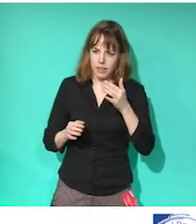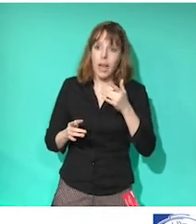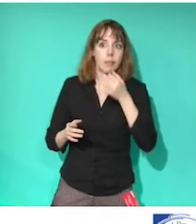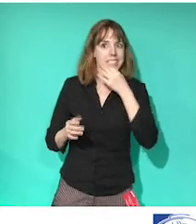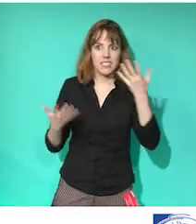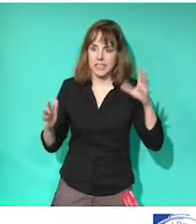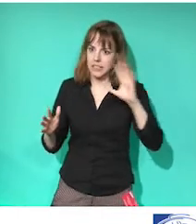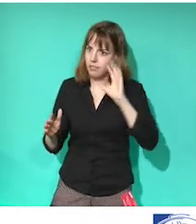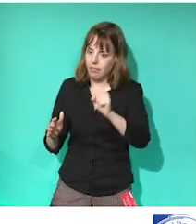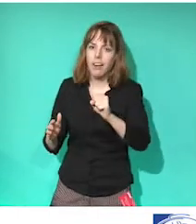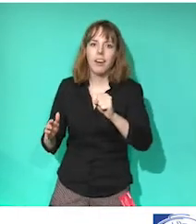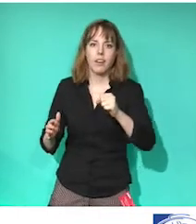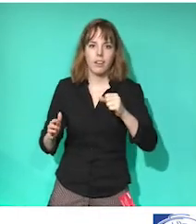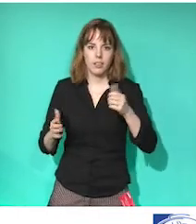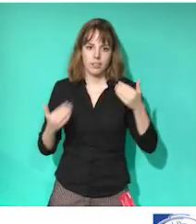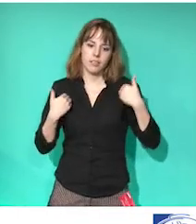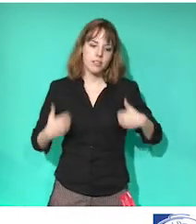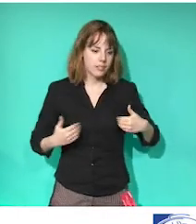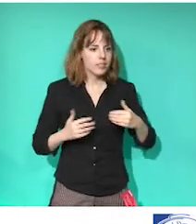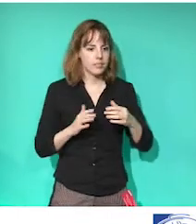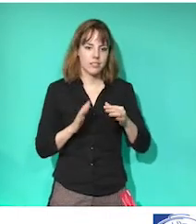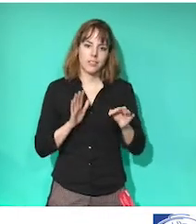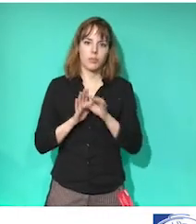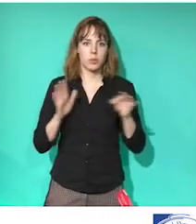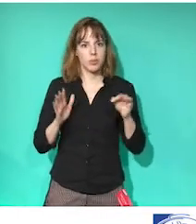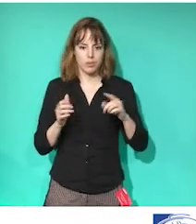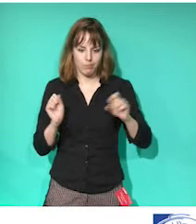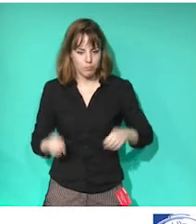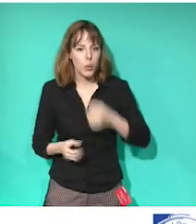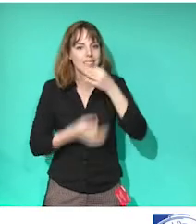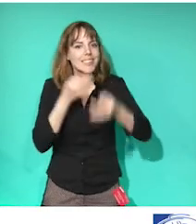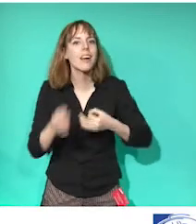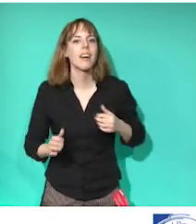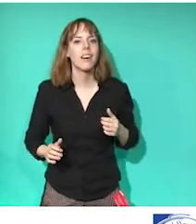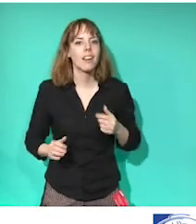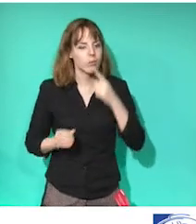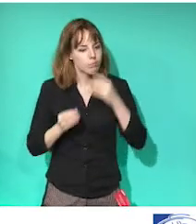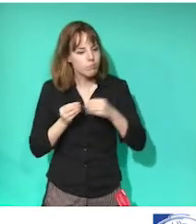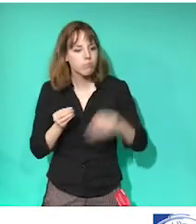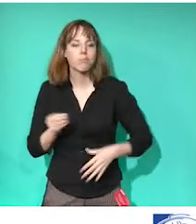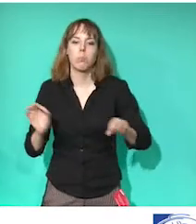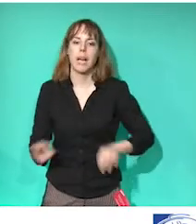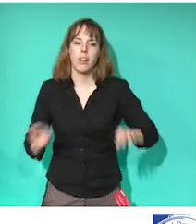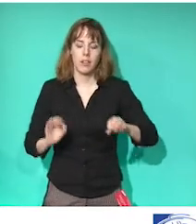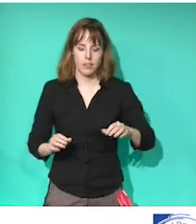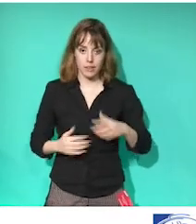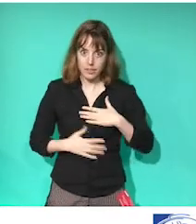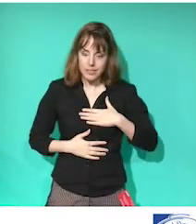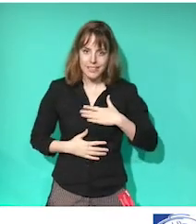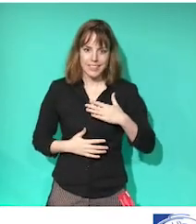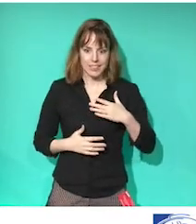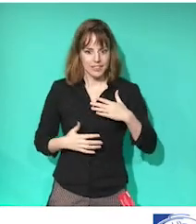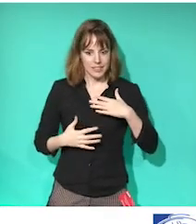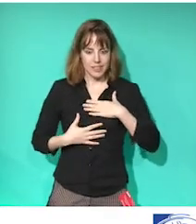dit par quelqu'un qui par sa fonction est légitime à le dire. Et j'ai été frappée de à quel point les femmes